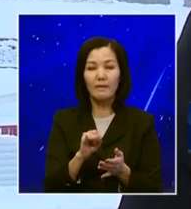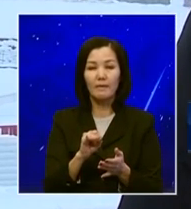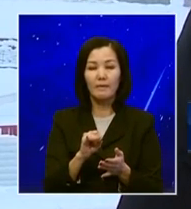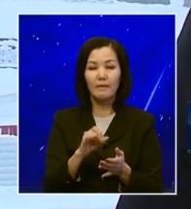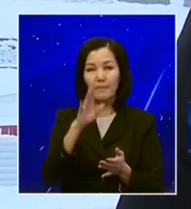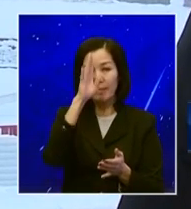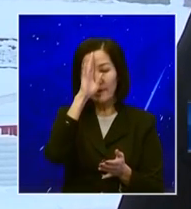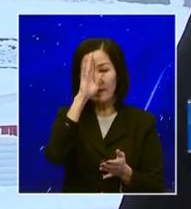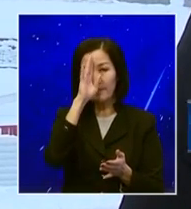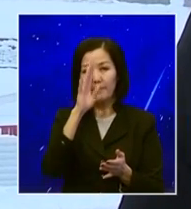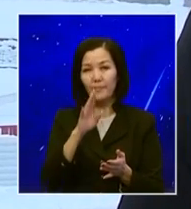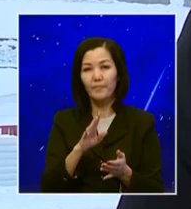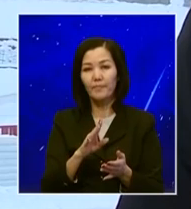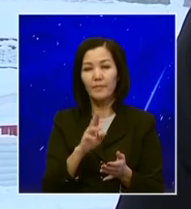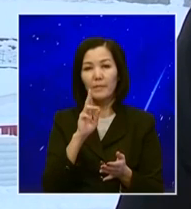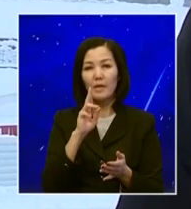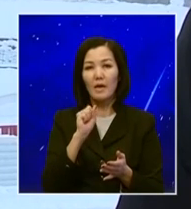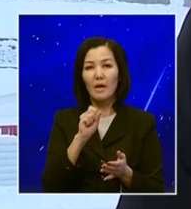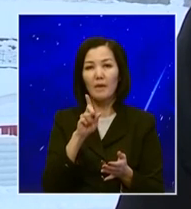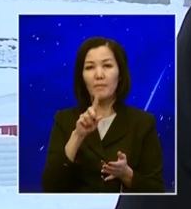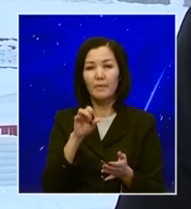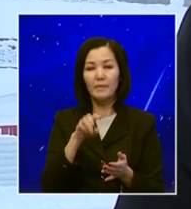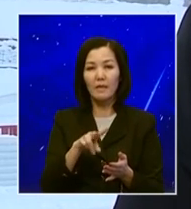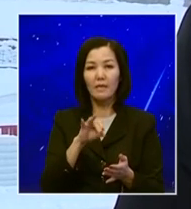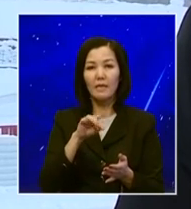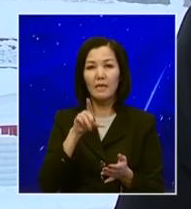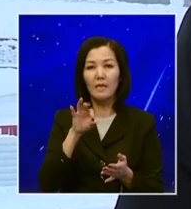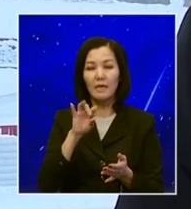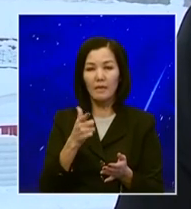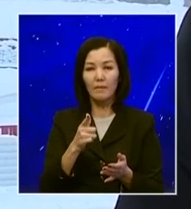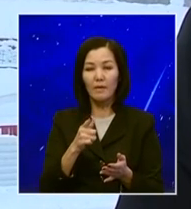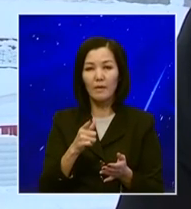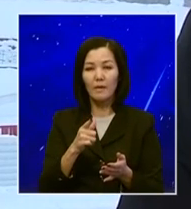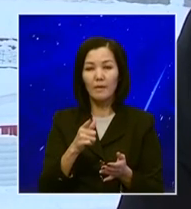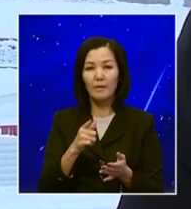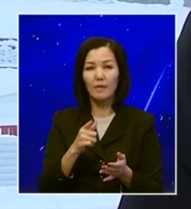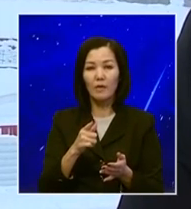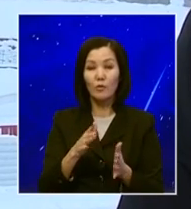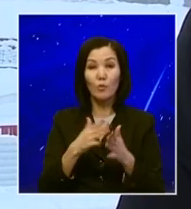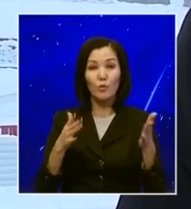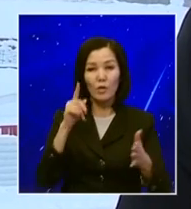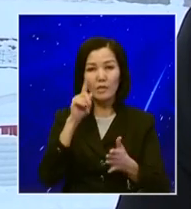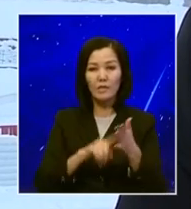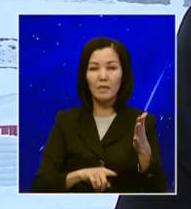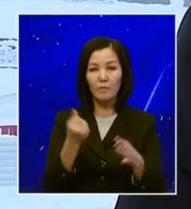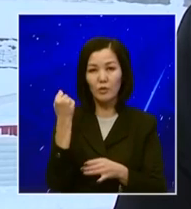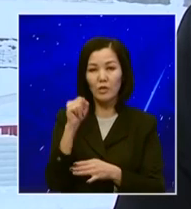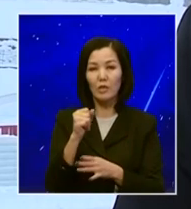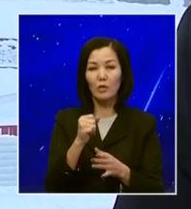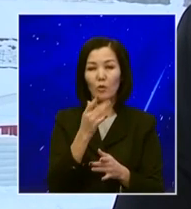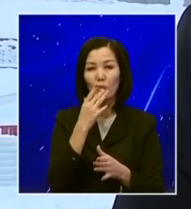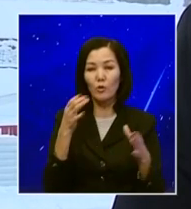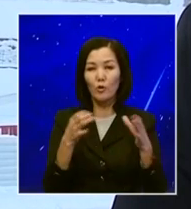баламыз, Қаршығалов Абзал, Бачкөров Игорь, осы балаларымыздан біз үлкен үміт күтеміз, өйткені бұлар ұлттық